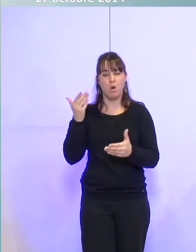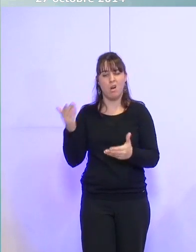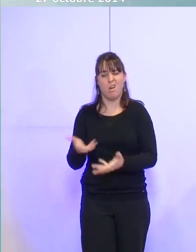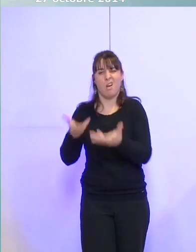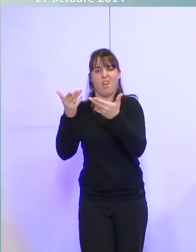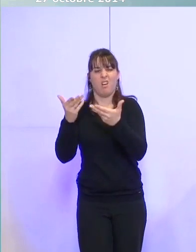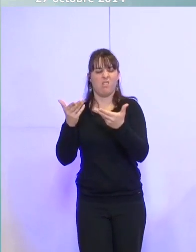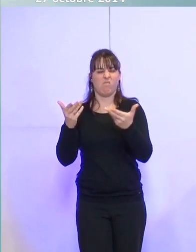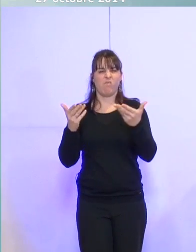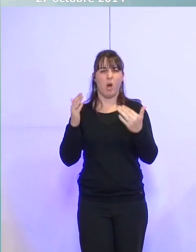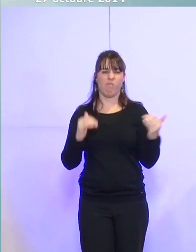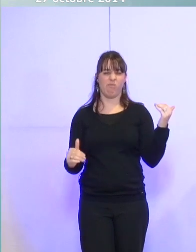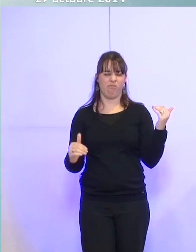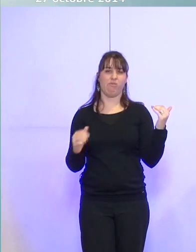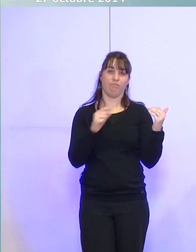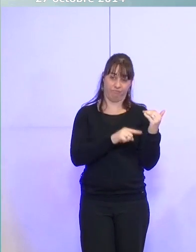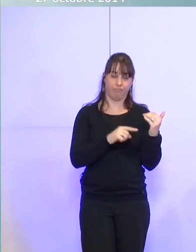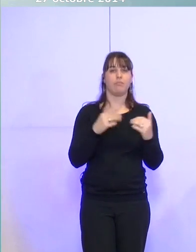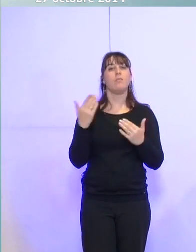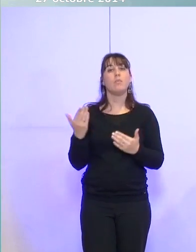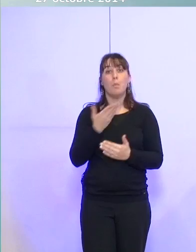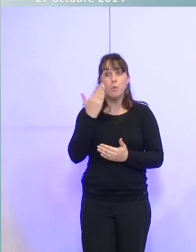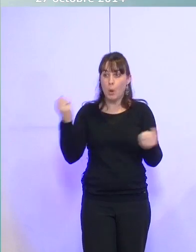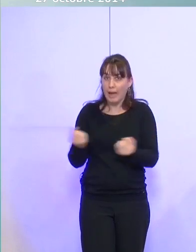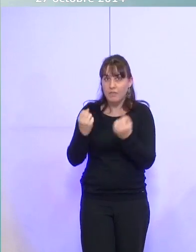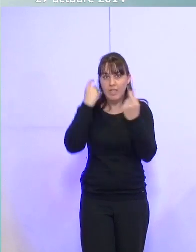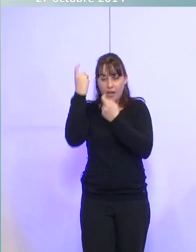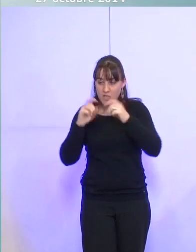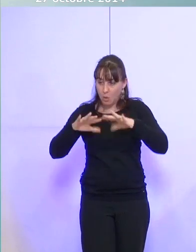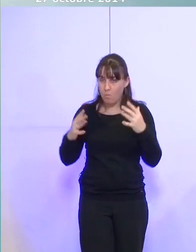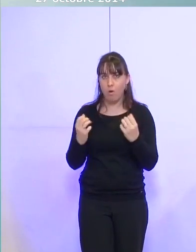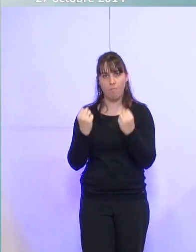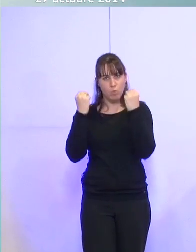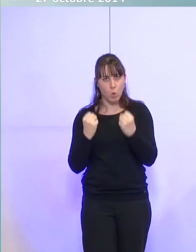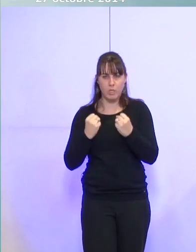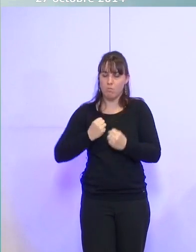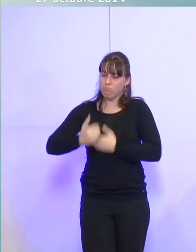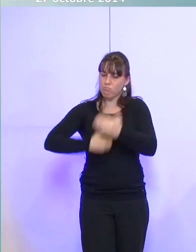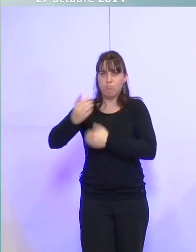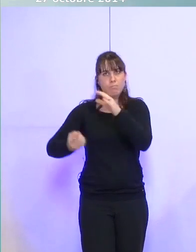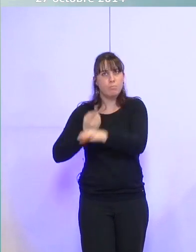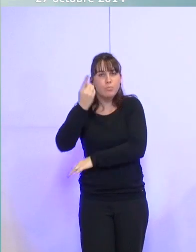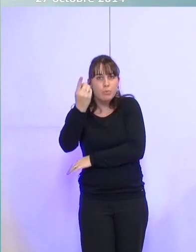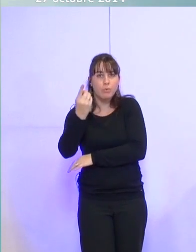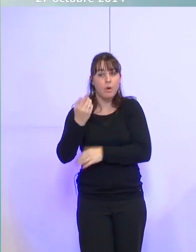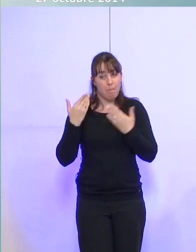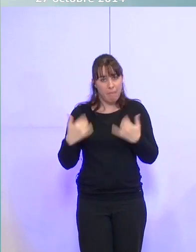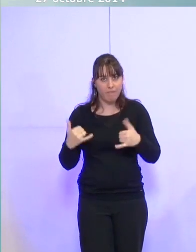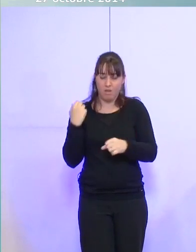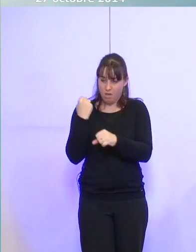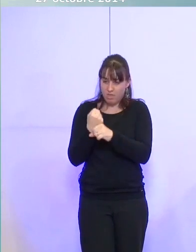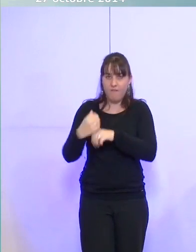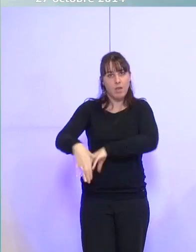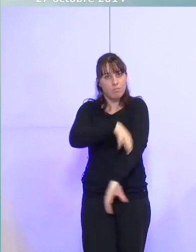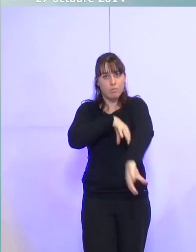donc bien sur ce dernier point, l'amélioration de l'activité, son renforcement, qu'il va falloir maintenant travailler au